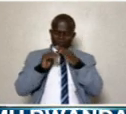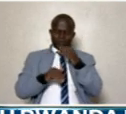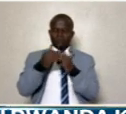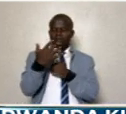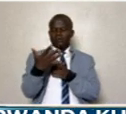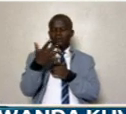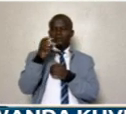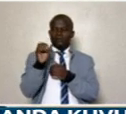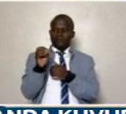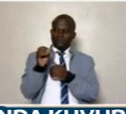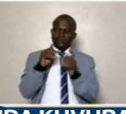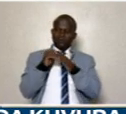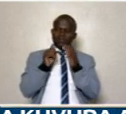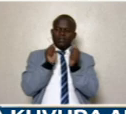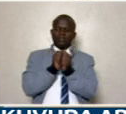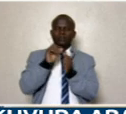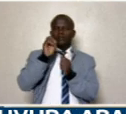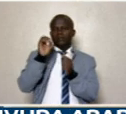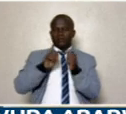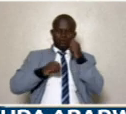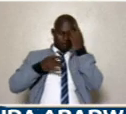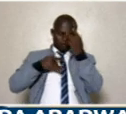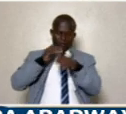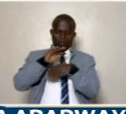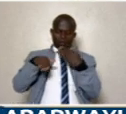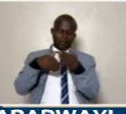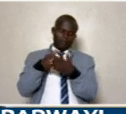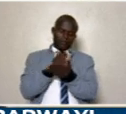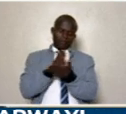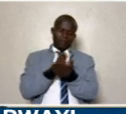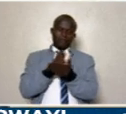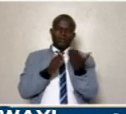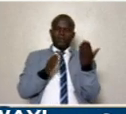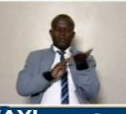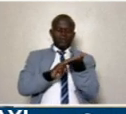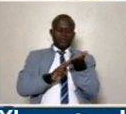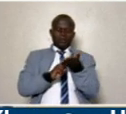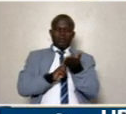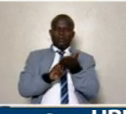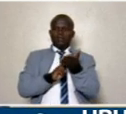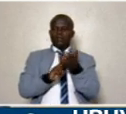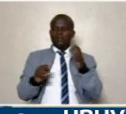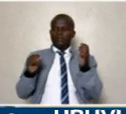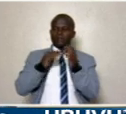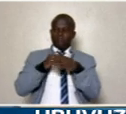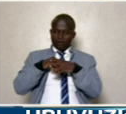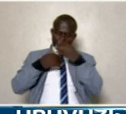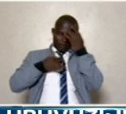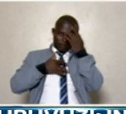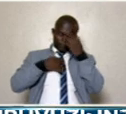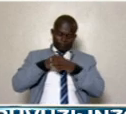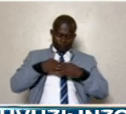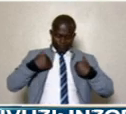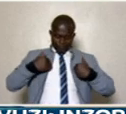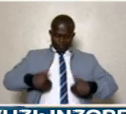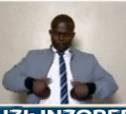50, munsi ya 10% y'abarwayi bose babagwa. Twabukoreshaga nanone mu ndwara zo mu